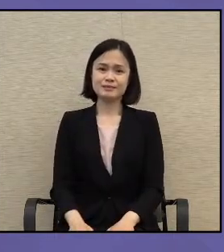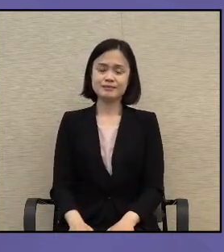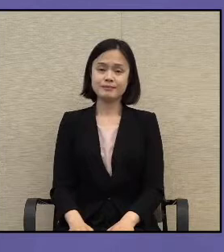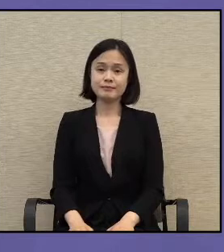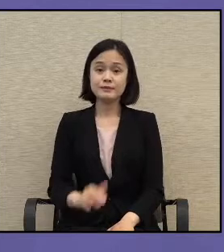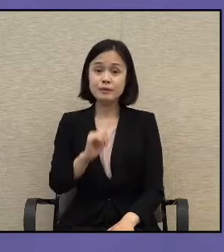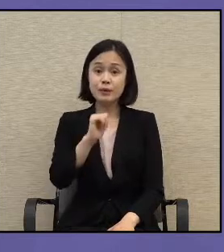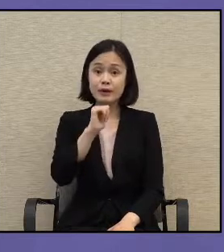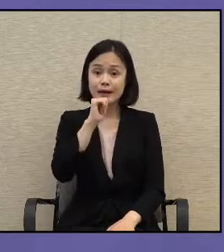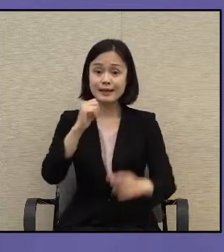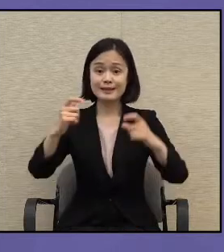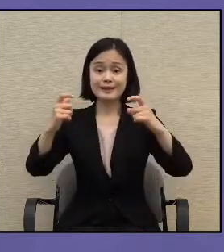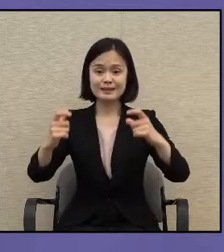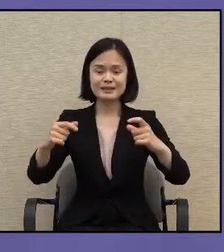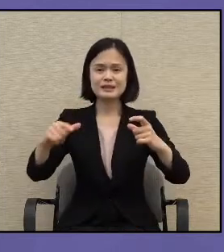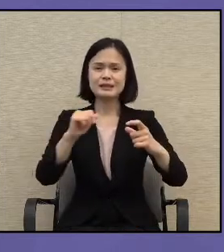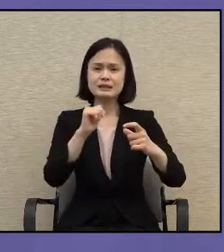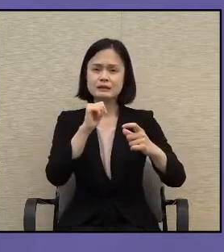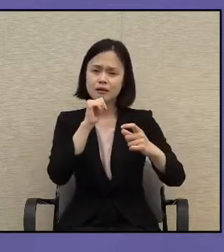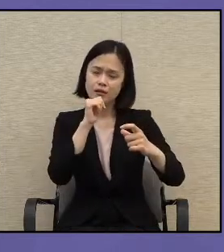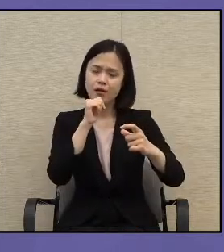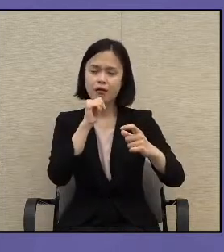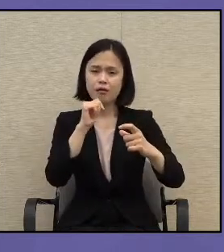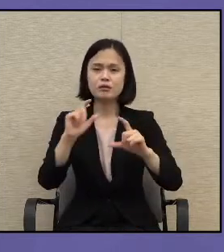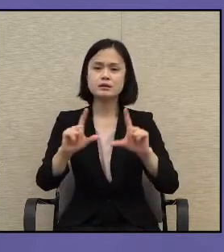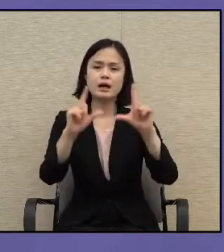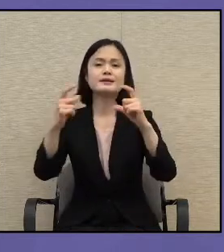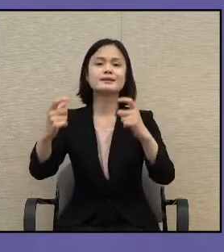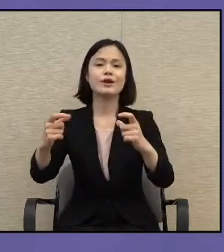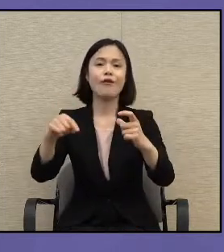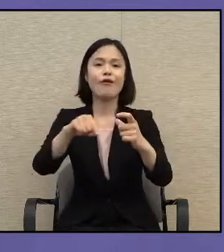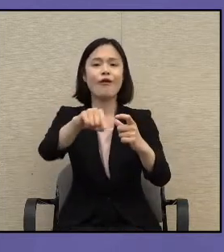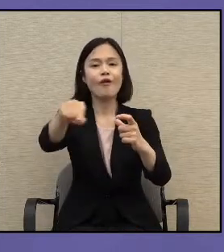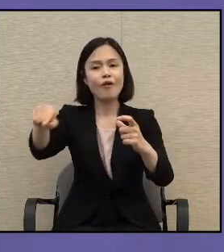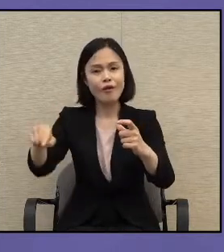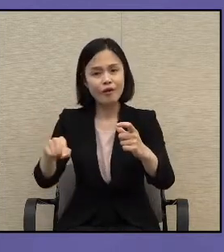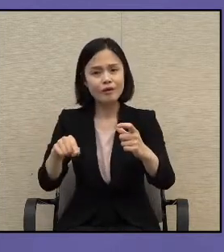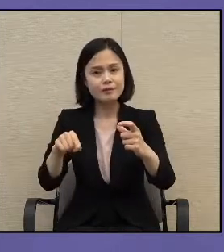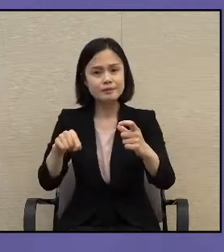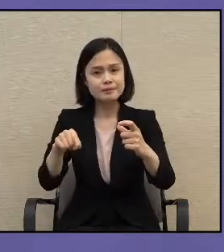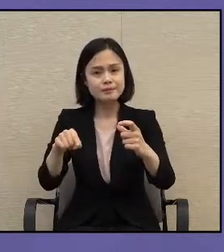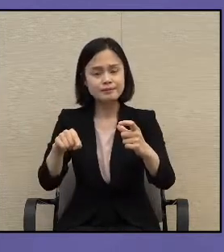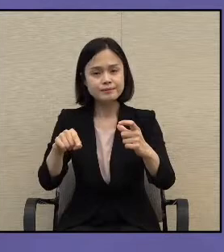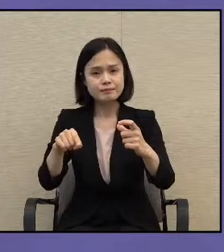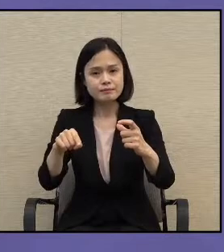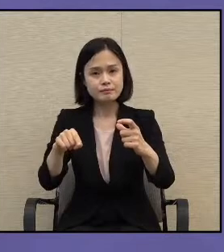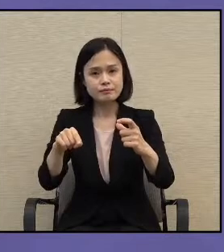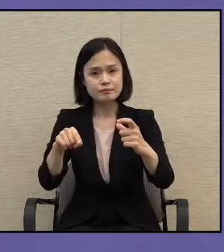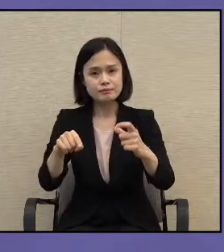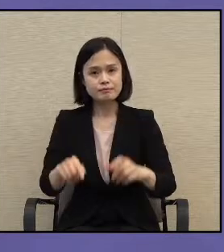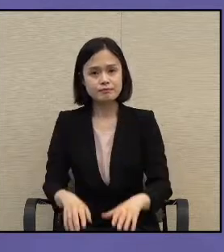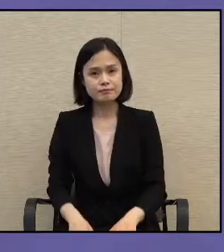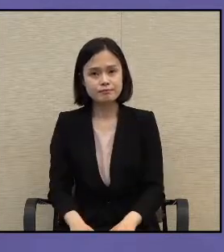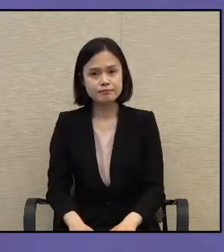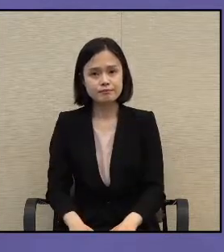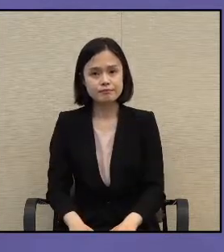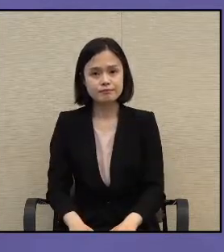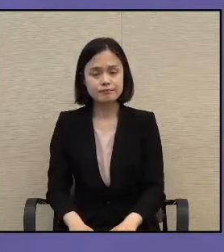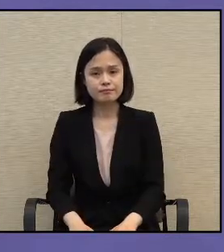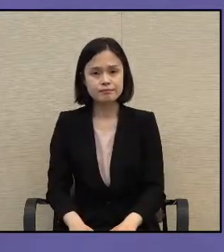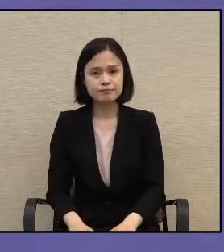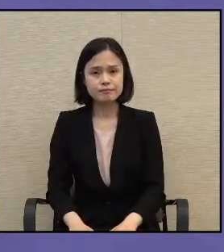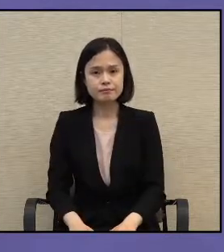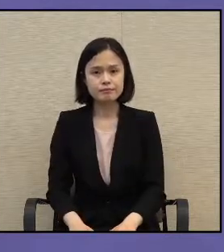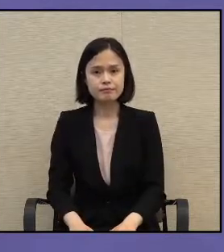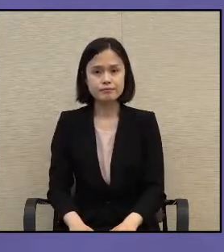가난한 지역에서의 이제 소셜 인테그레이션이라고 하는 것들은 훨씬 이제 더